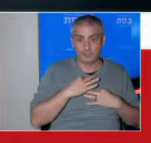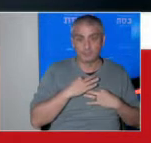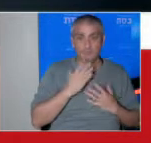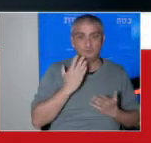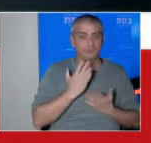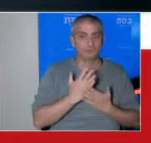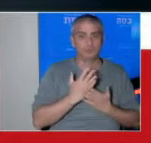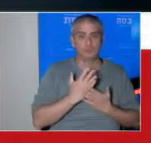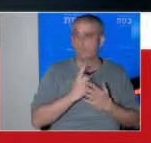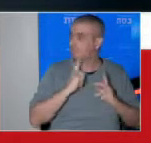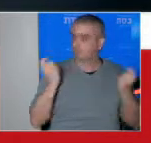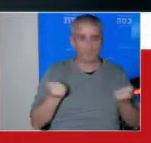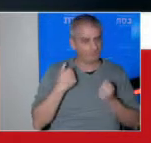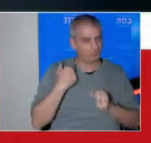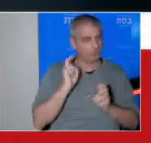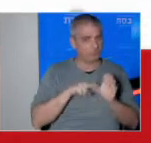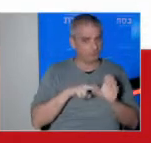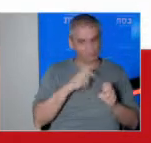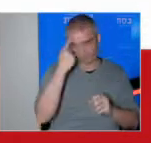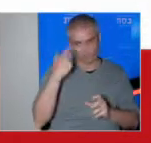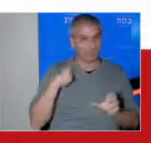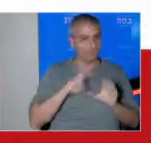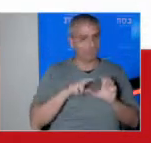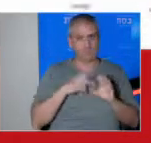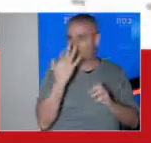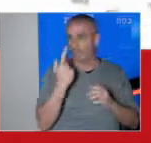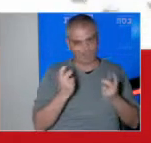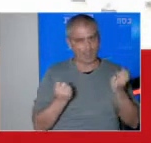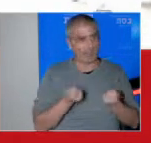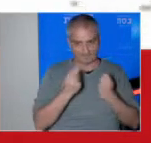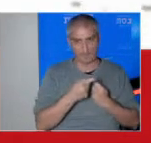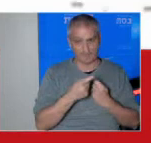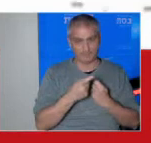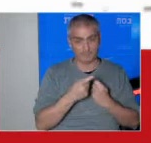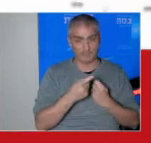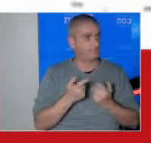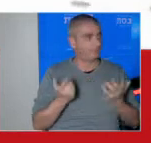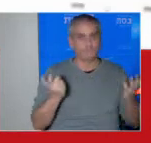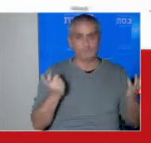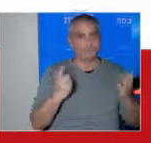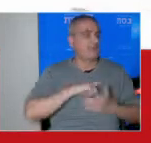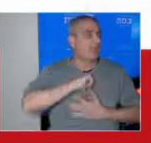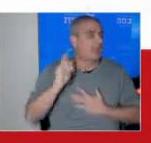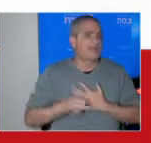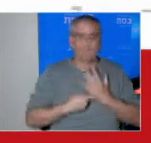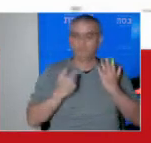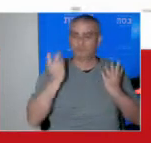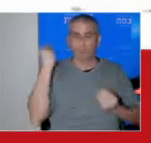שאומתרתי ככה באף קמפיין שהשתתפתי בו, ואתה יודע שהשתתפתי באחד או שניים. בהחלט. בהיקפים כאלה